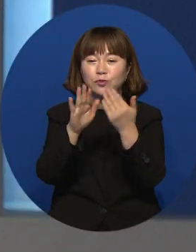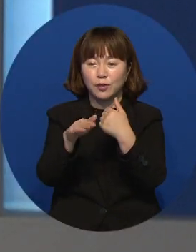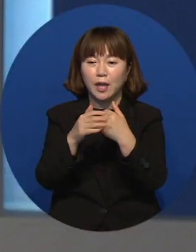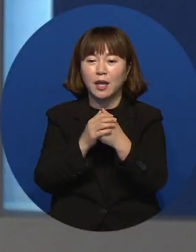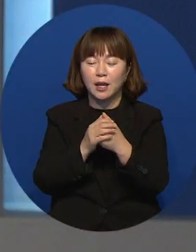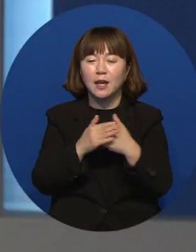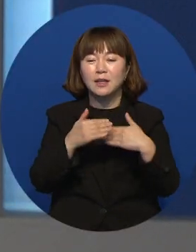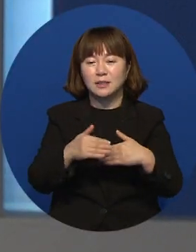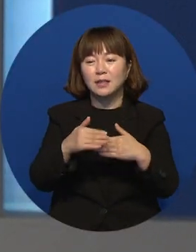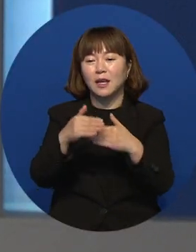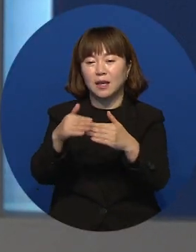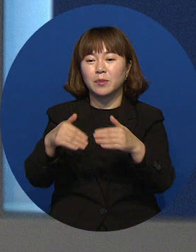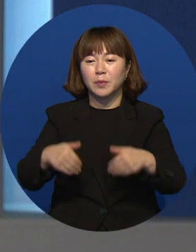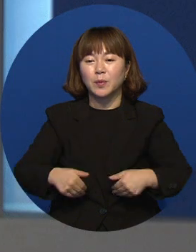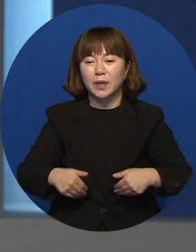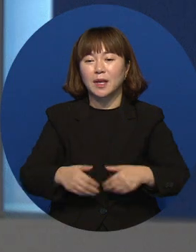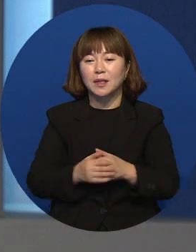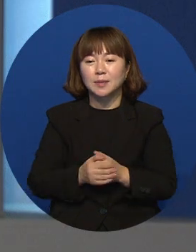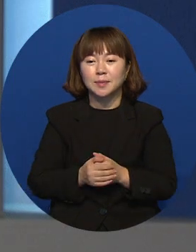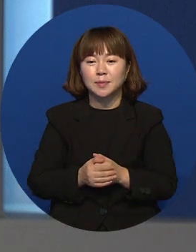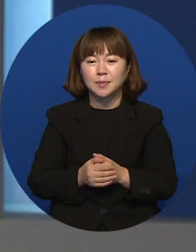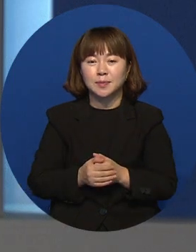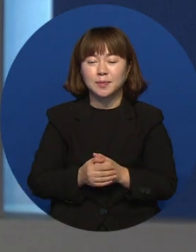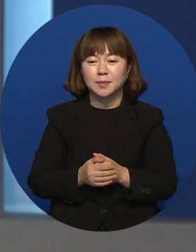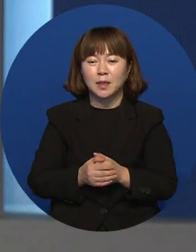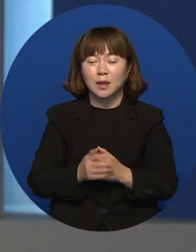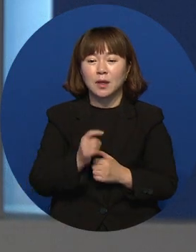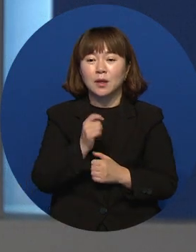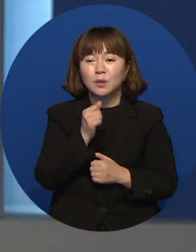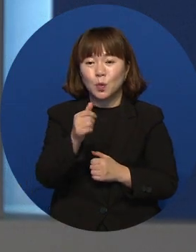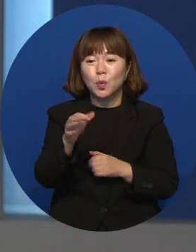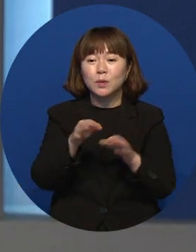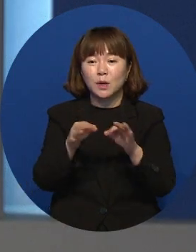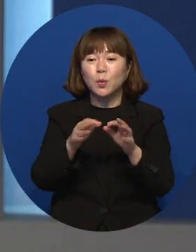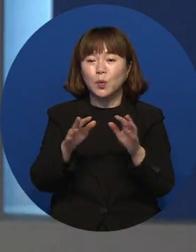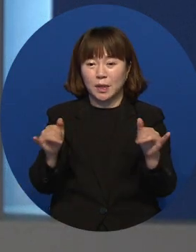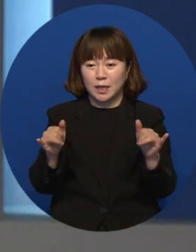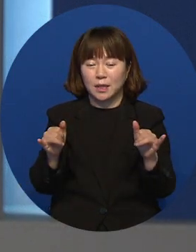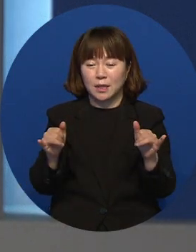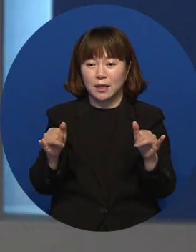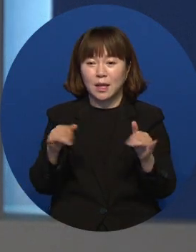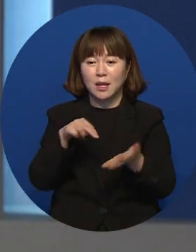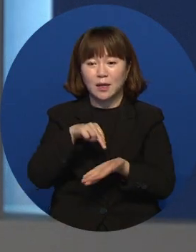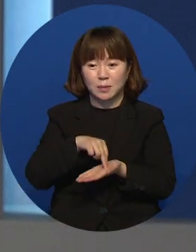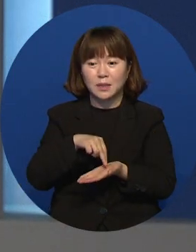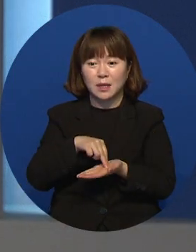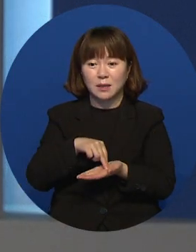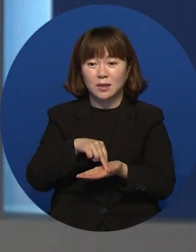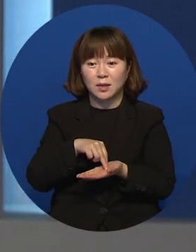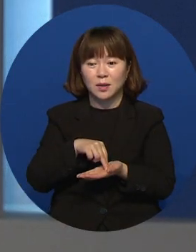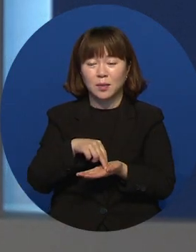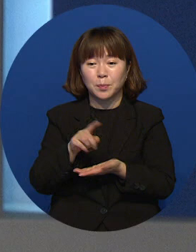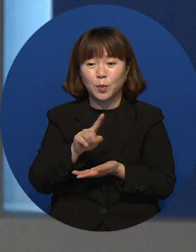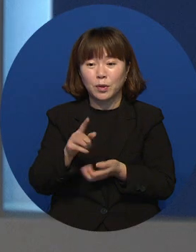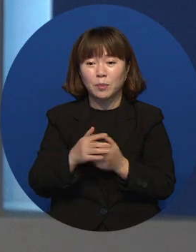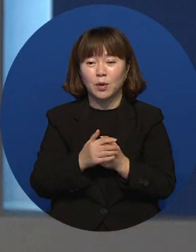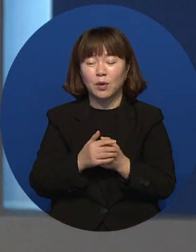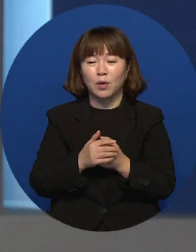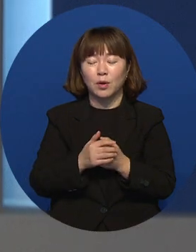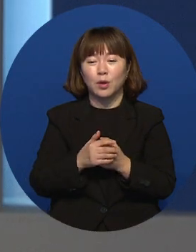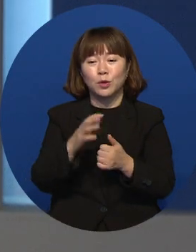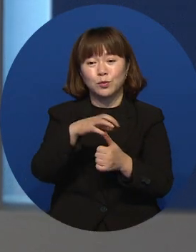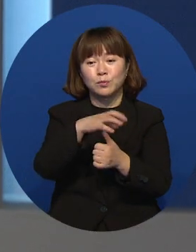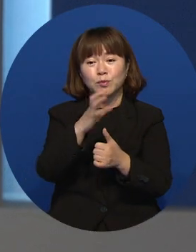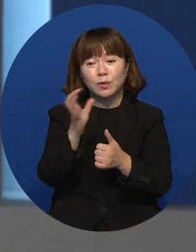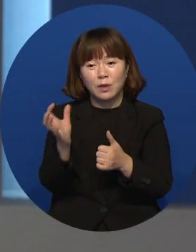아니냐는 거고요 어 점도 못쓰고 소상공인 의 입장에서는 너무 이런 것들을 통해서 이게 뭐 규제를 풀어 따르지만 실제로